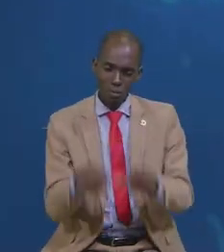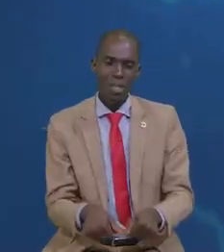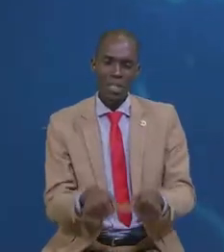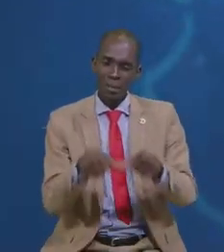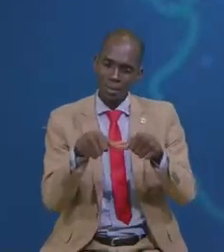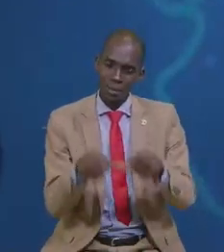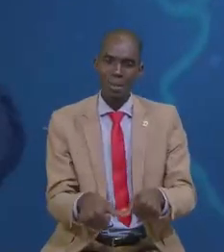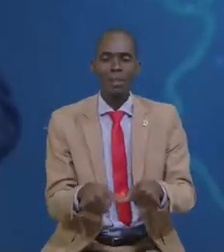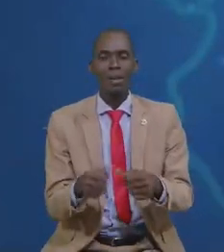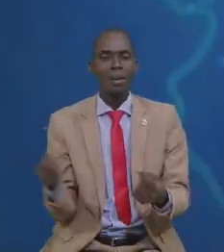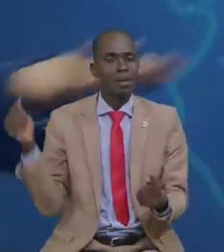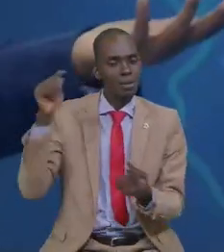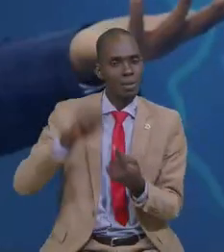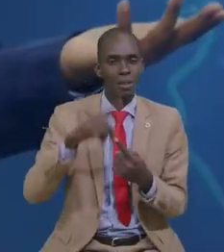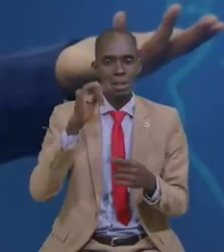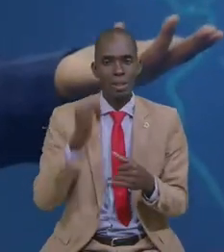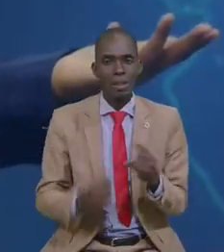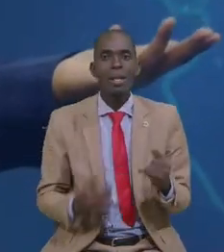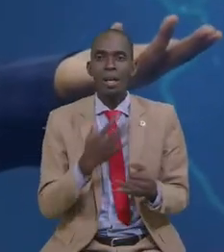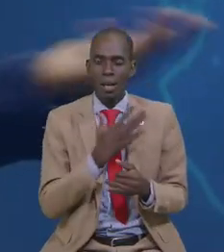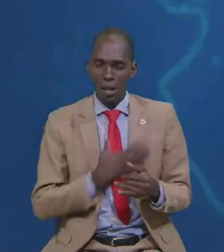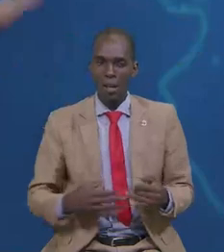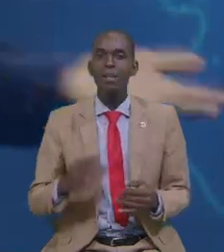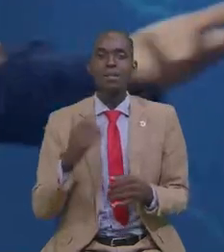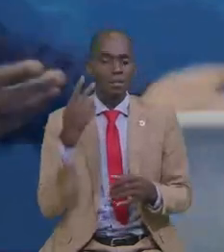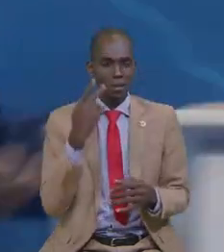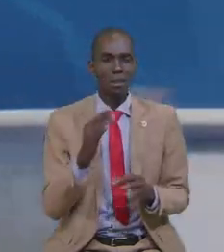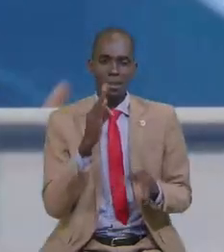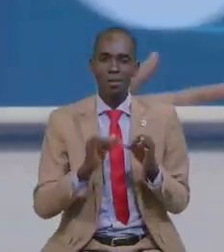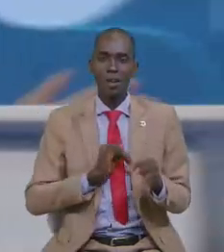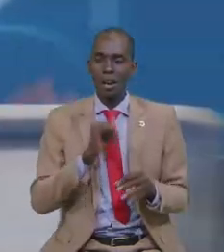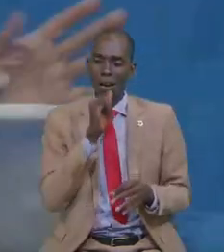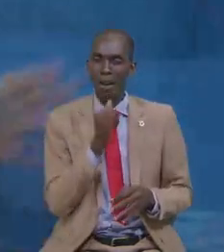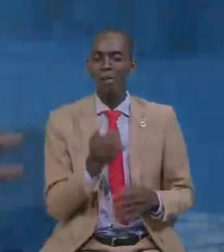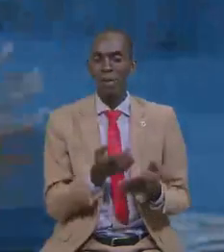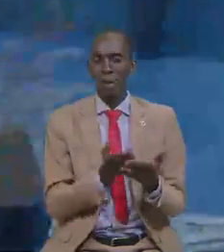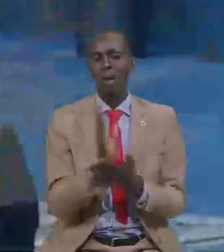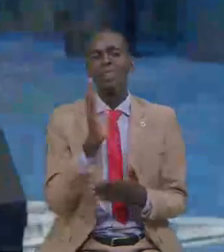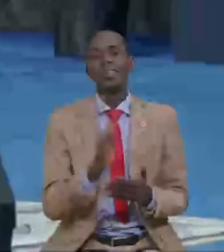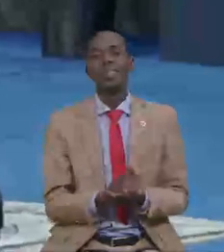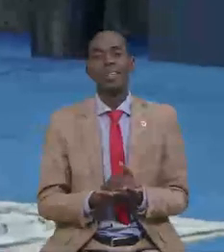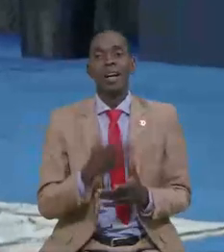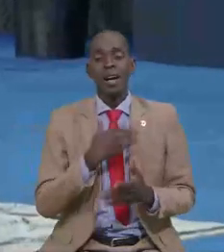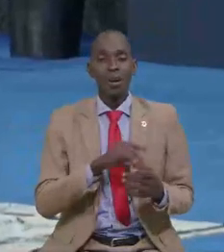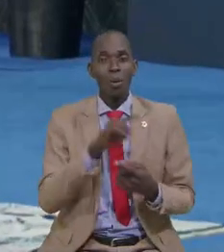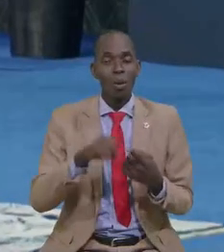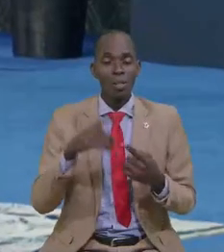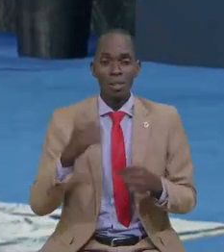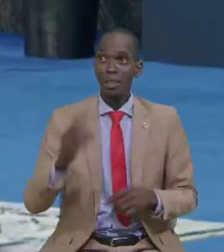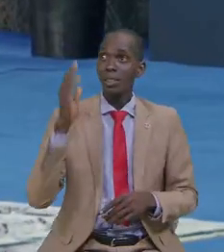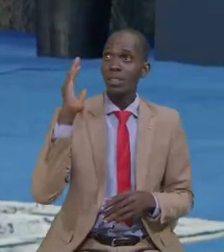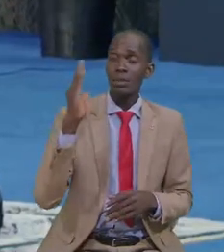Toi, reste jusqu'à la fin. Et tu vas me prouver avoir raison. Que lorsque